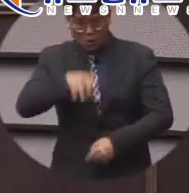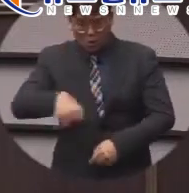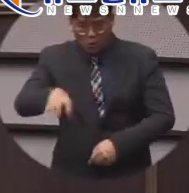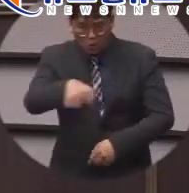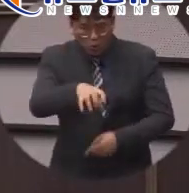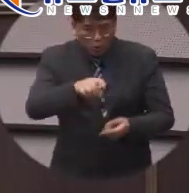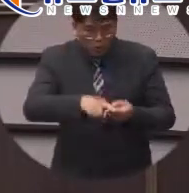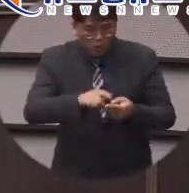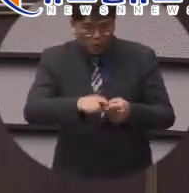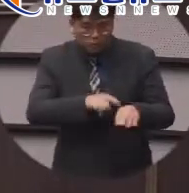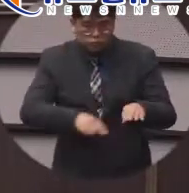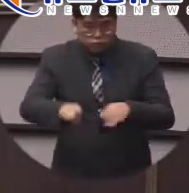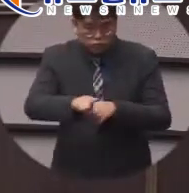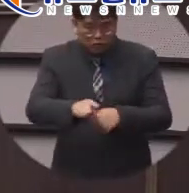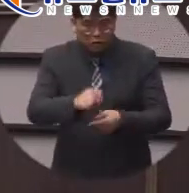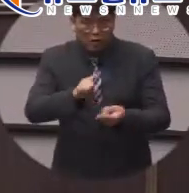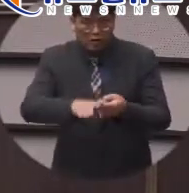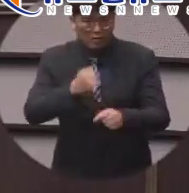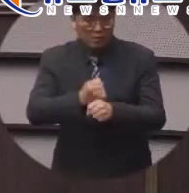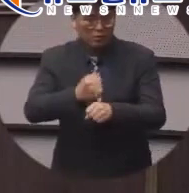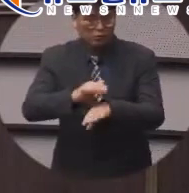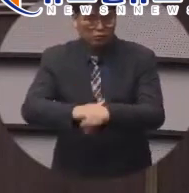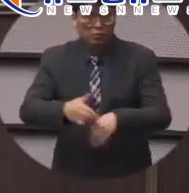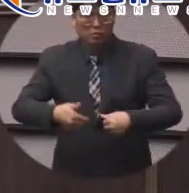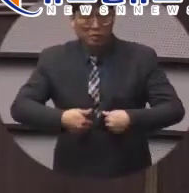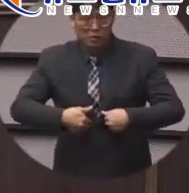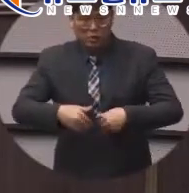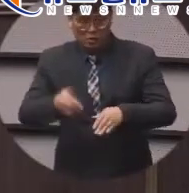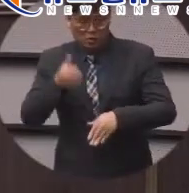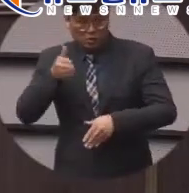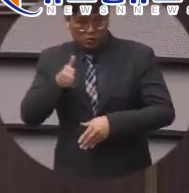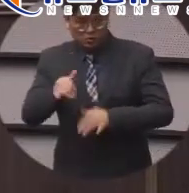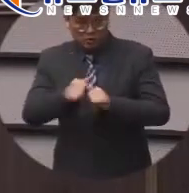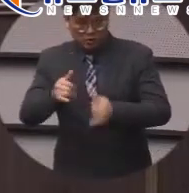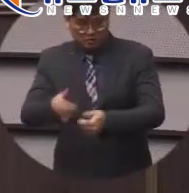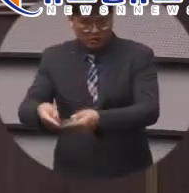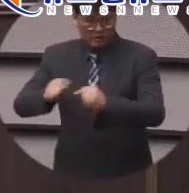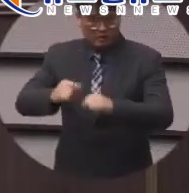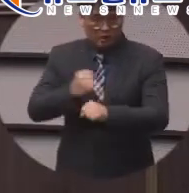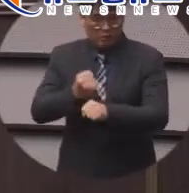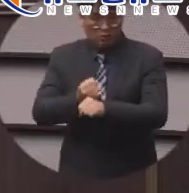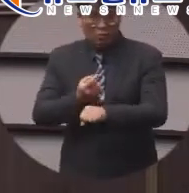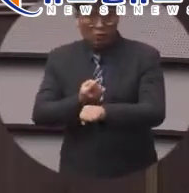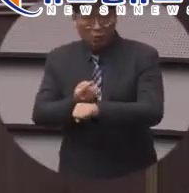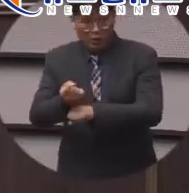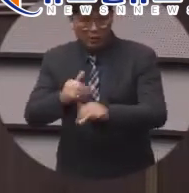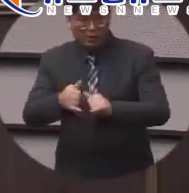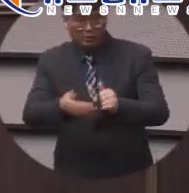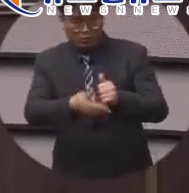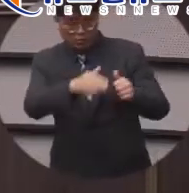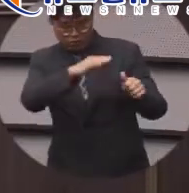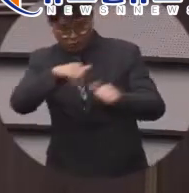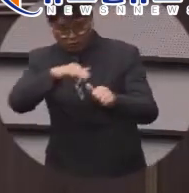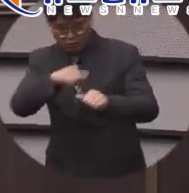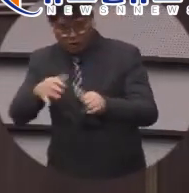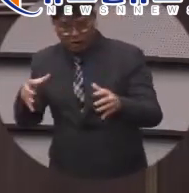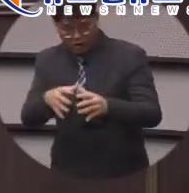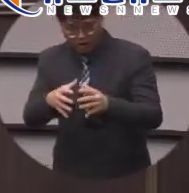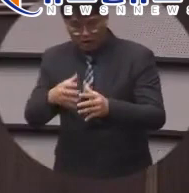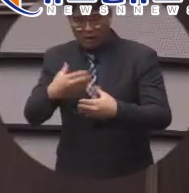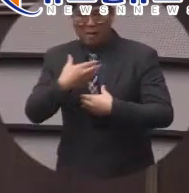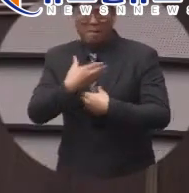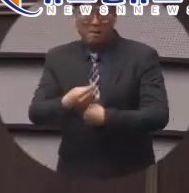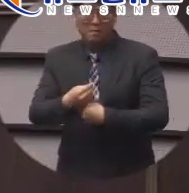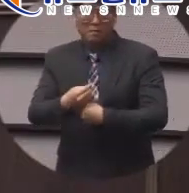대상지의 우선순위 선정과 더불어 전문가의 참여 확대, 외부 인력의 활용 등 구체적인 대책